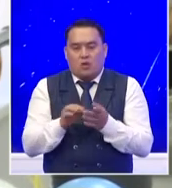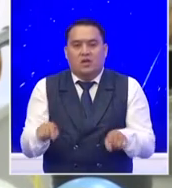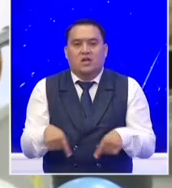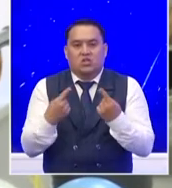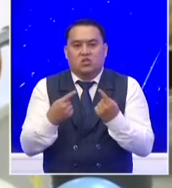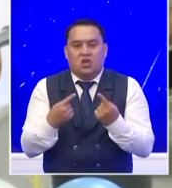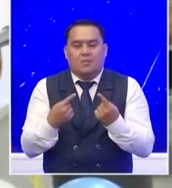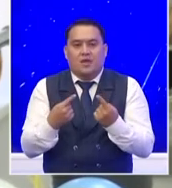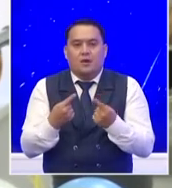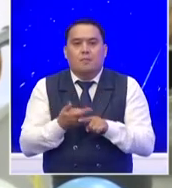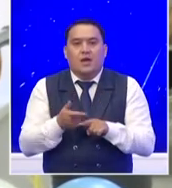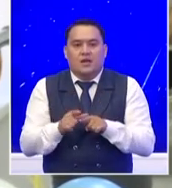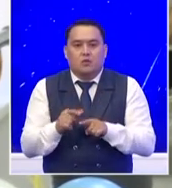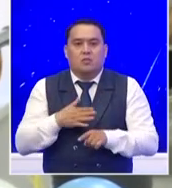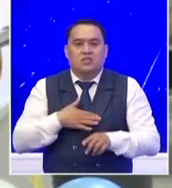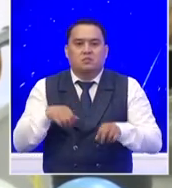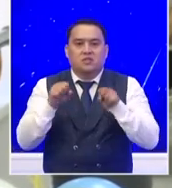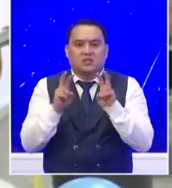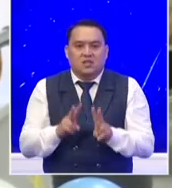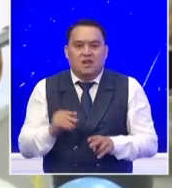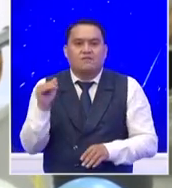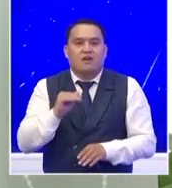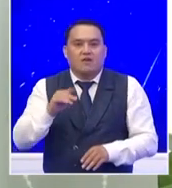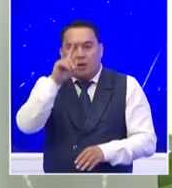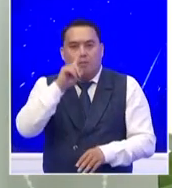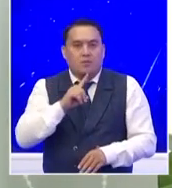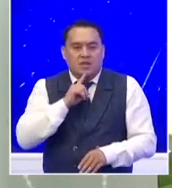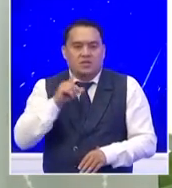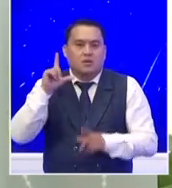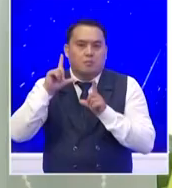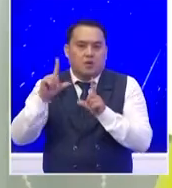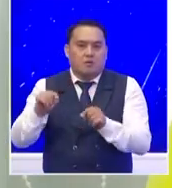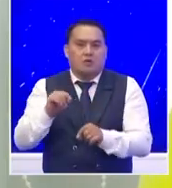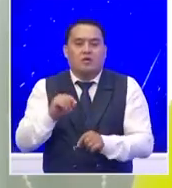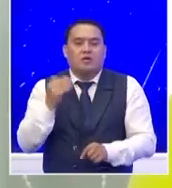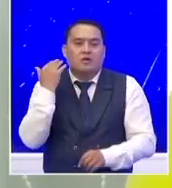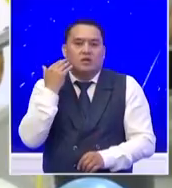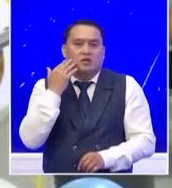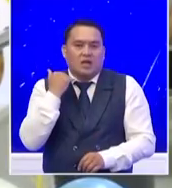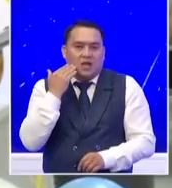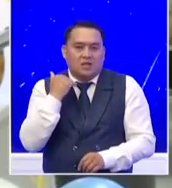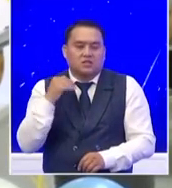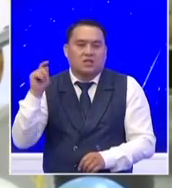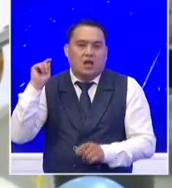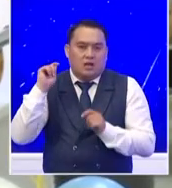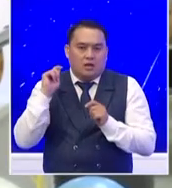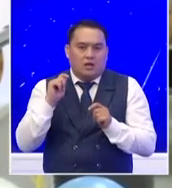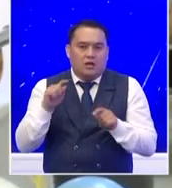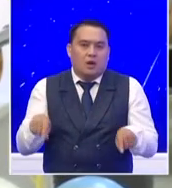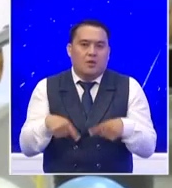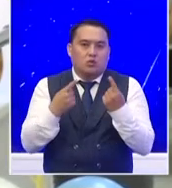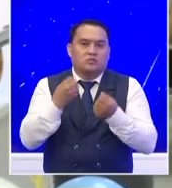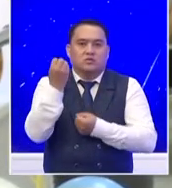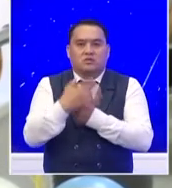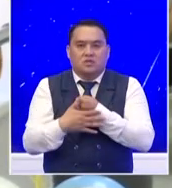реабилитационное лечение. Поэтому мы специально в феврале месяце мы съездили в Казань, посмотрели их